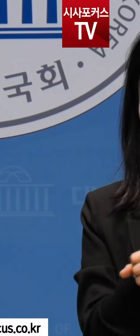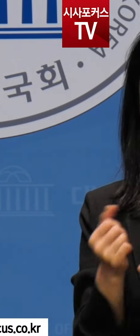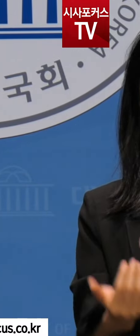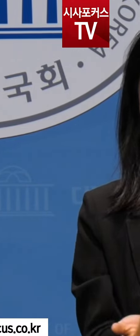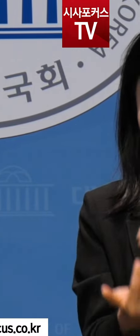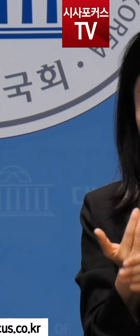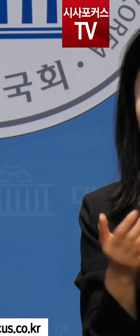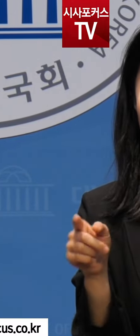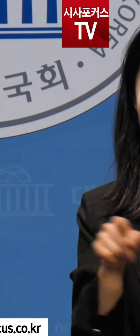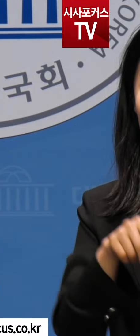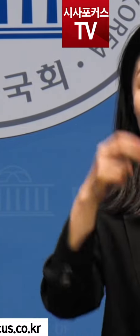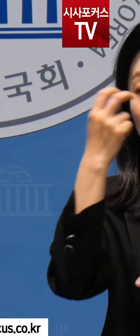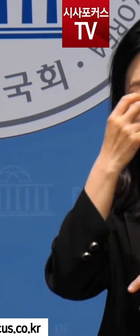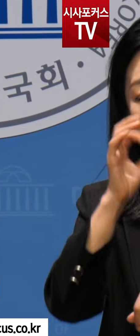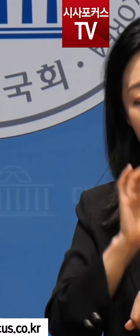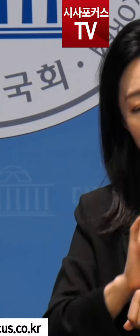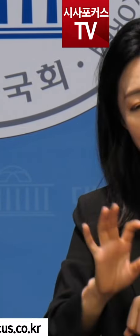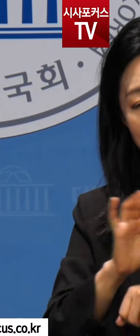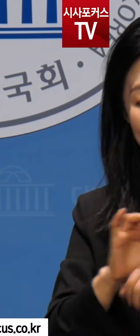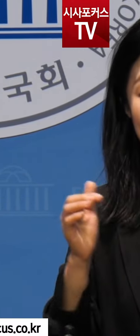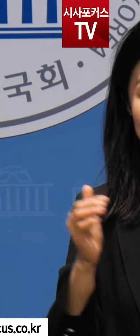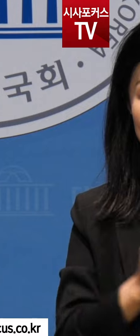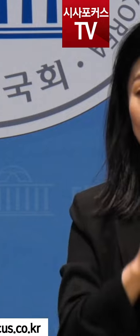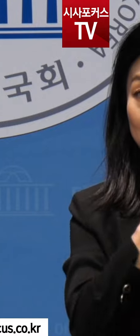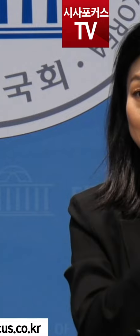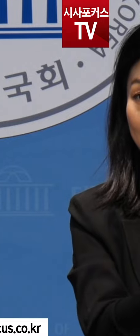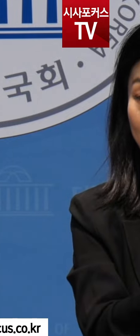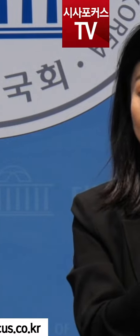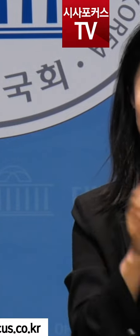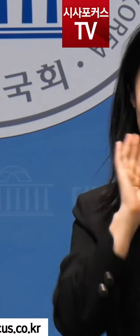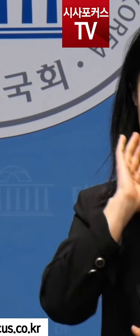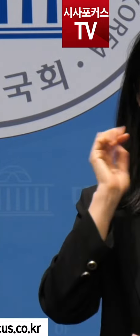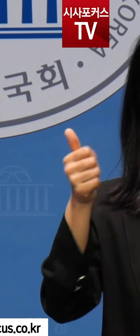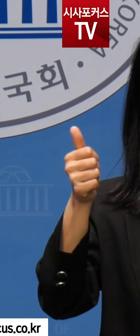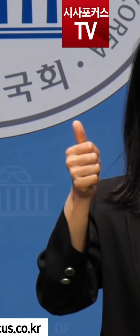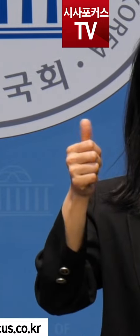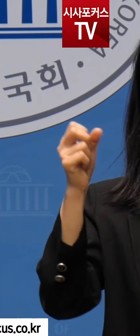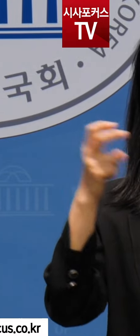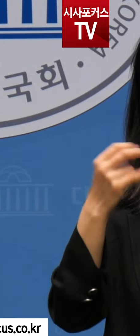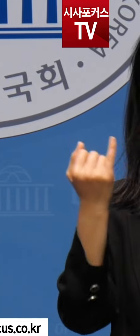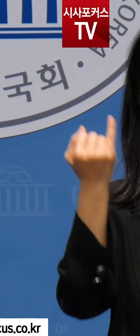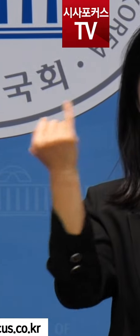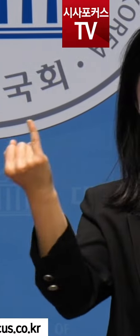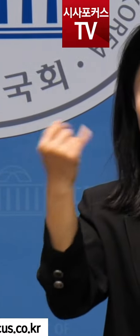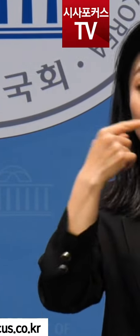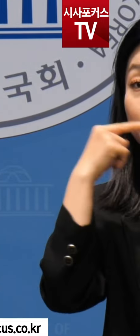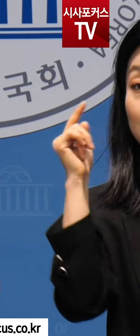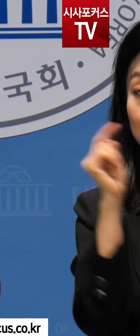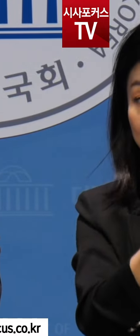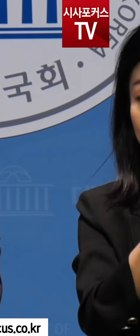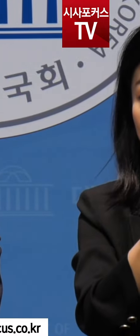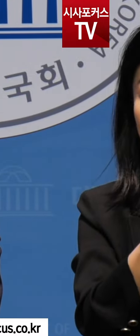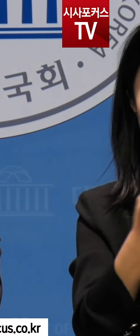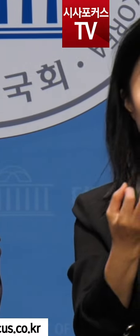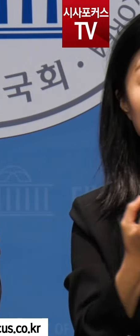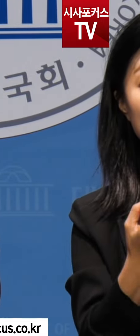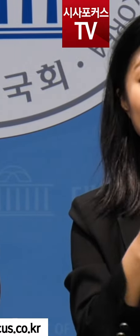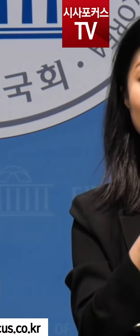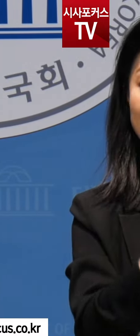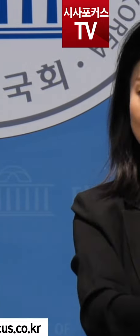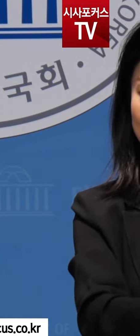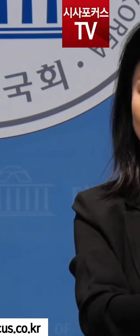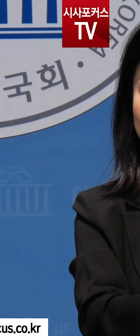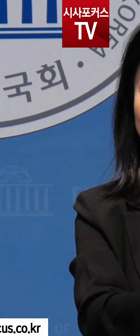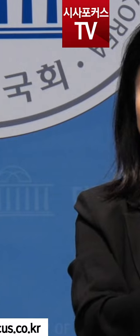주가조작 사건입니다. 검찰이 윤석열 용산 대통령과 김건희의 지시를 받고 쇼를 하는 것이